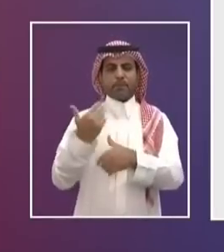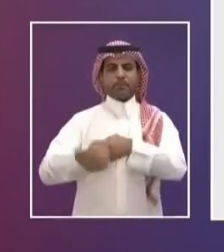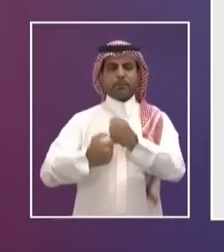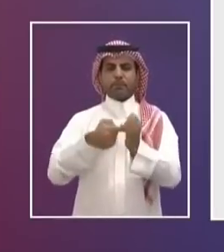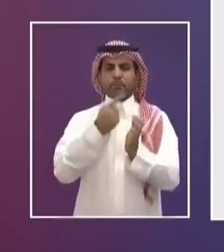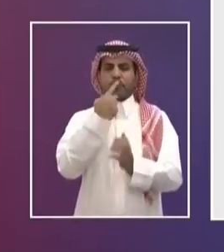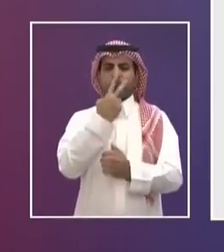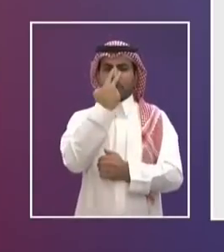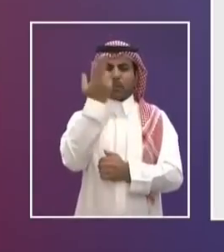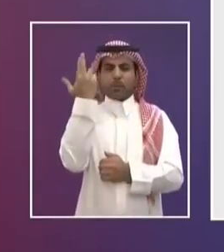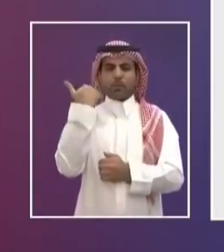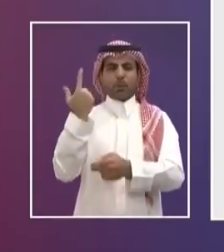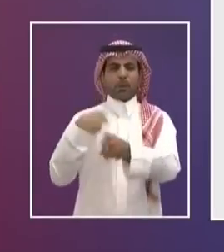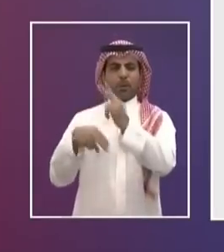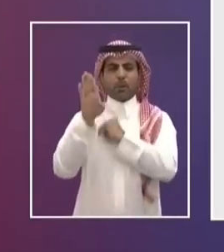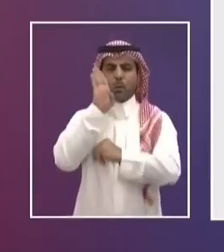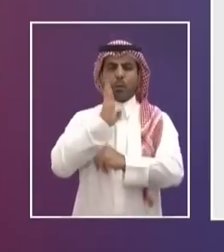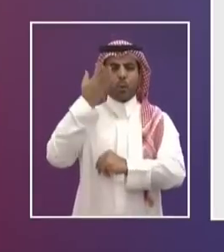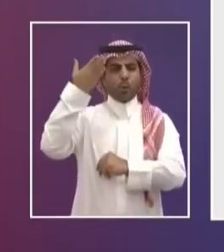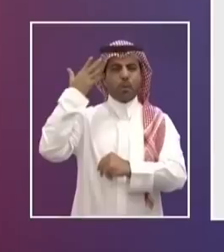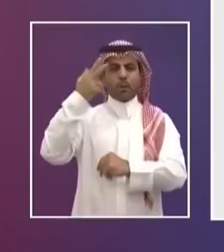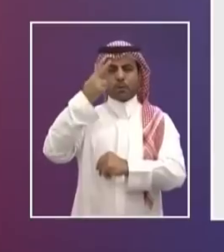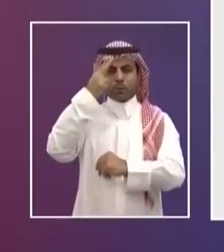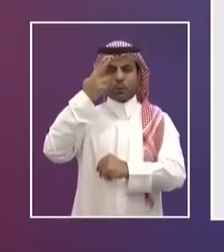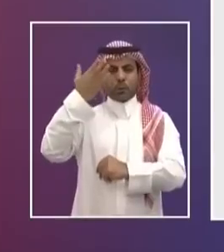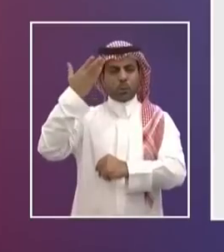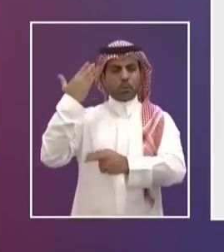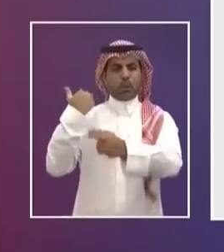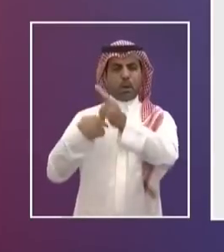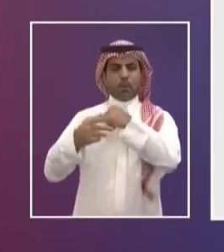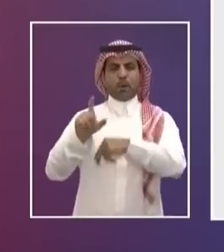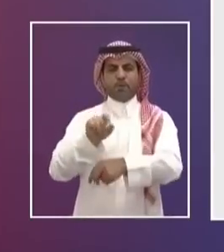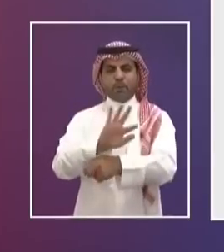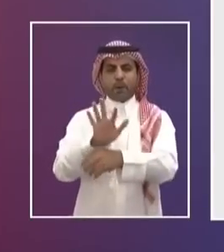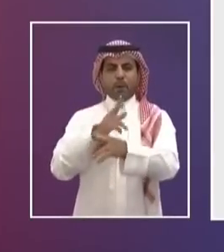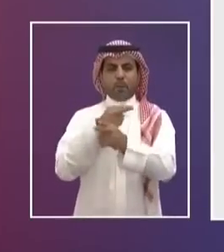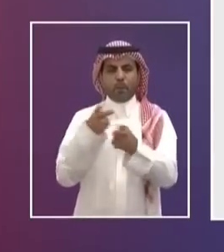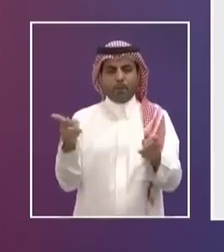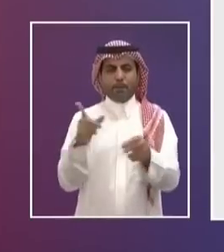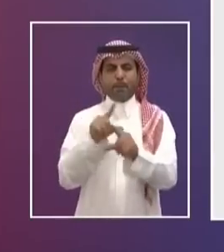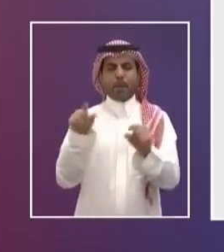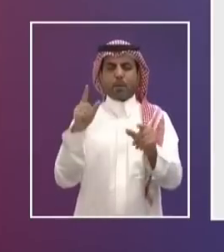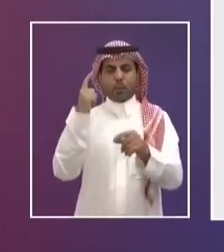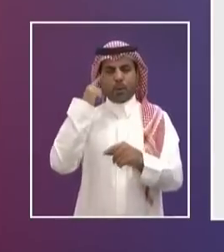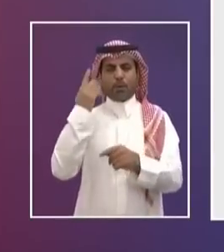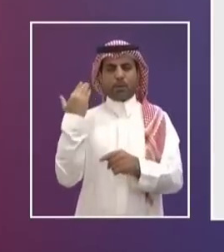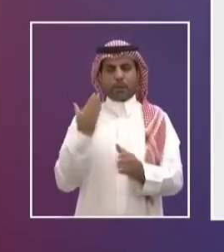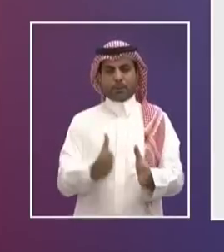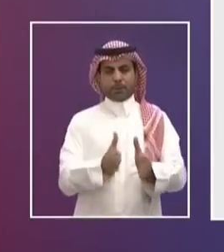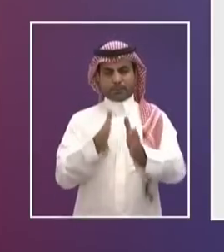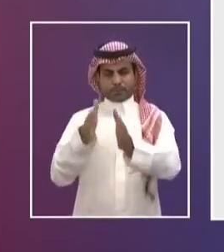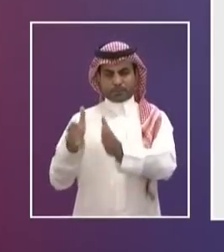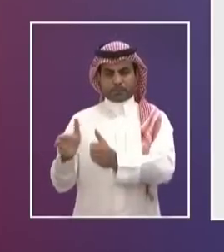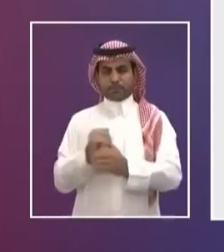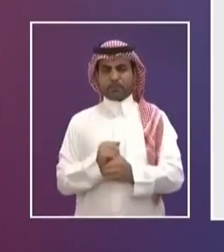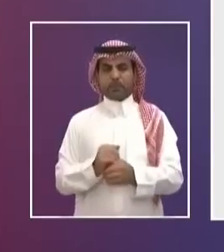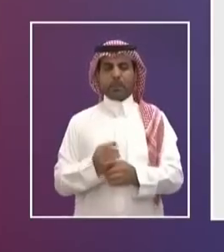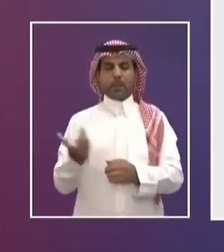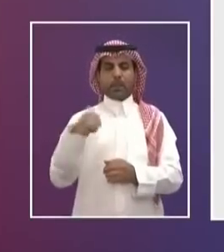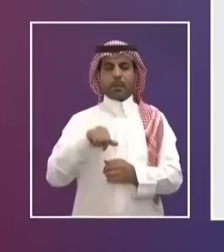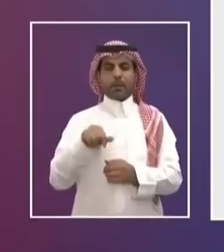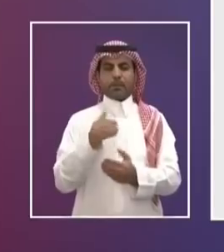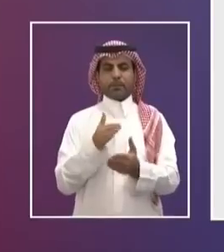من الزمن من التعامل مع الأوبئة وقدرة المملكة العربية السعودية في المجالات الصحية بحمد الله. طبعا